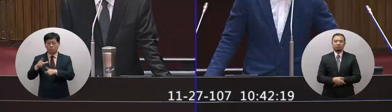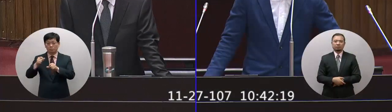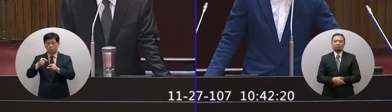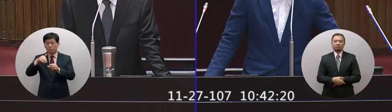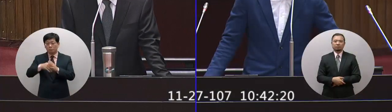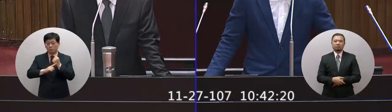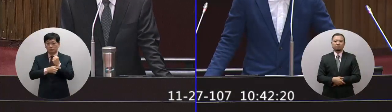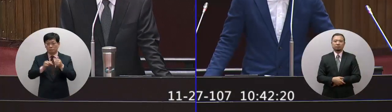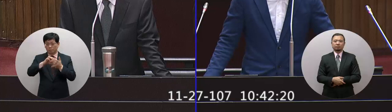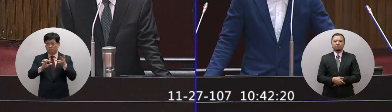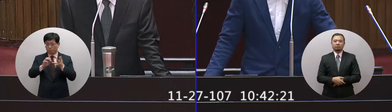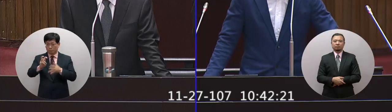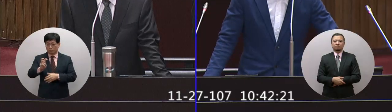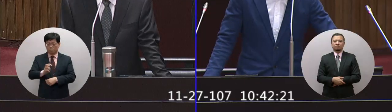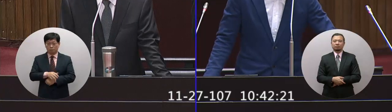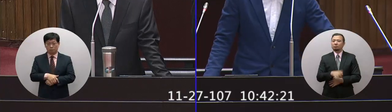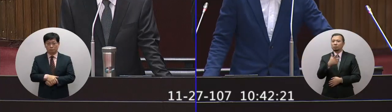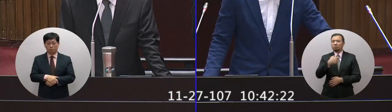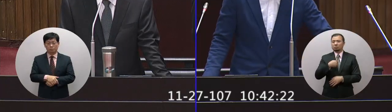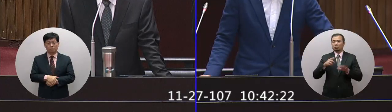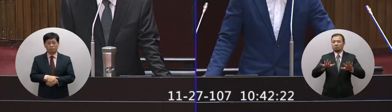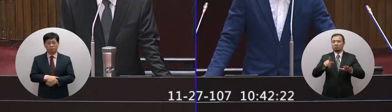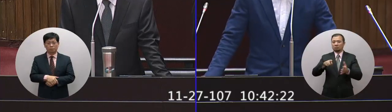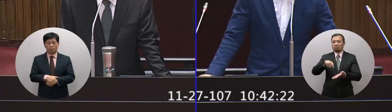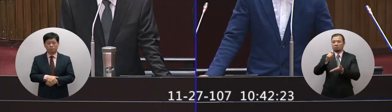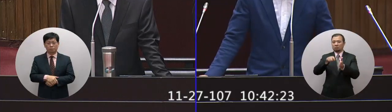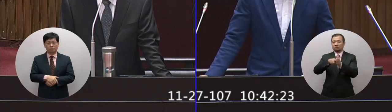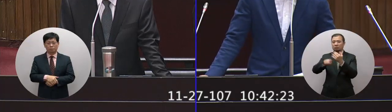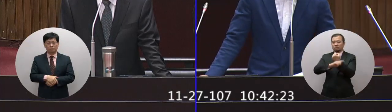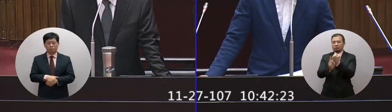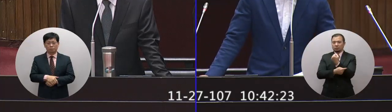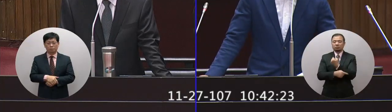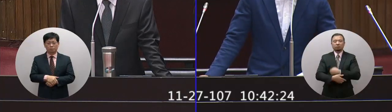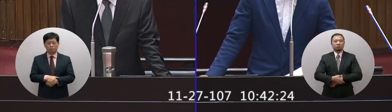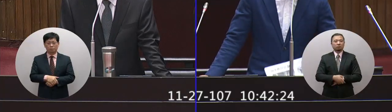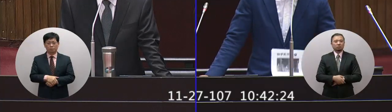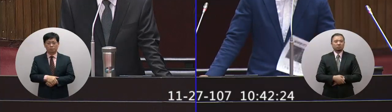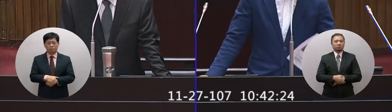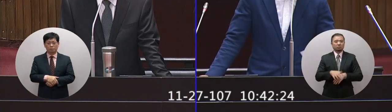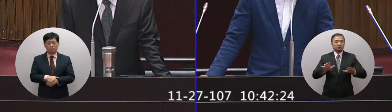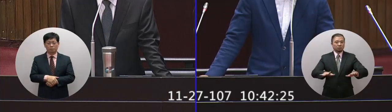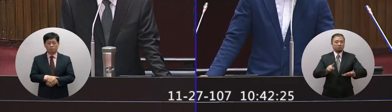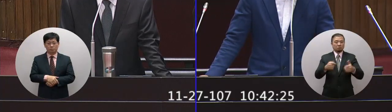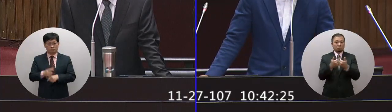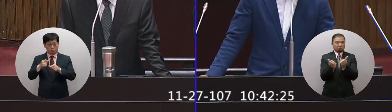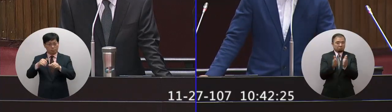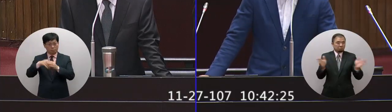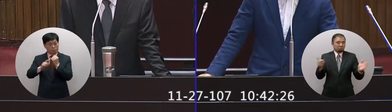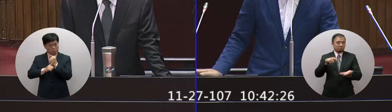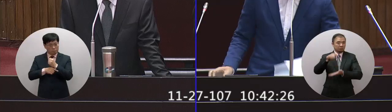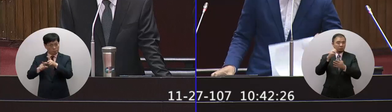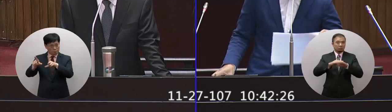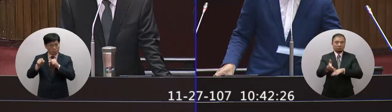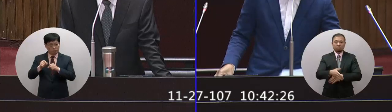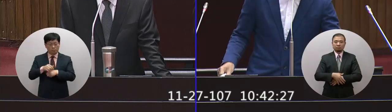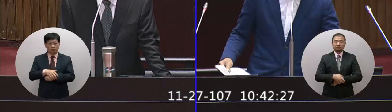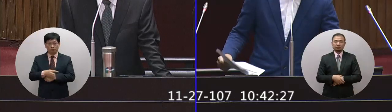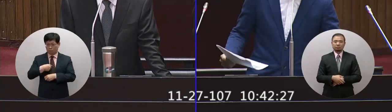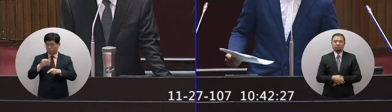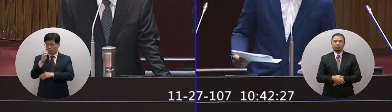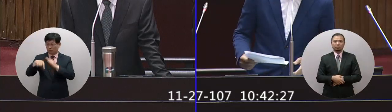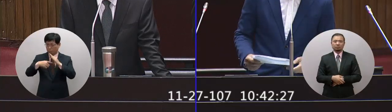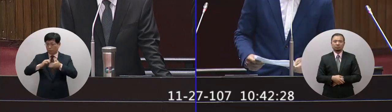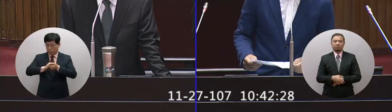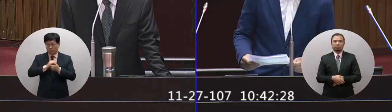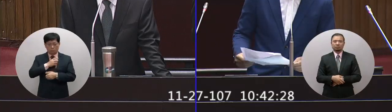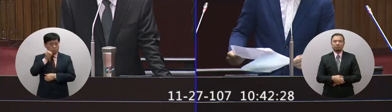法第30条， 所以我们行政院会提专法，这个会期会提出来吗？ 就公投法是说行政院